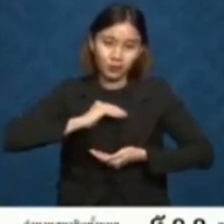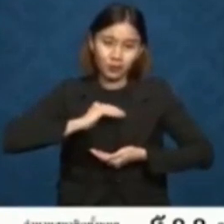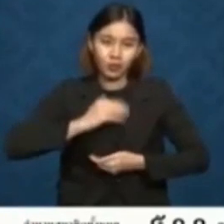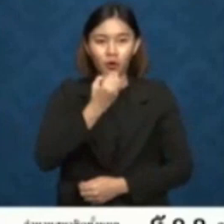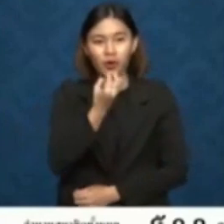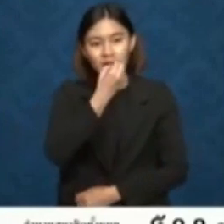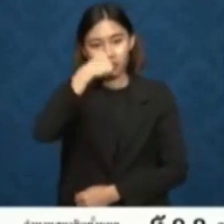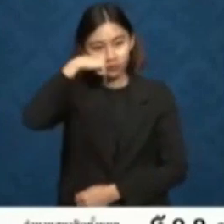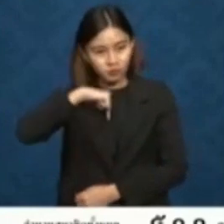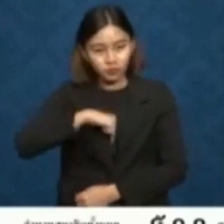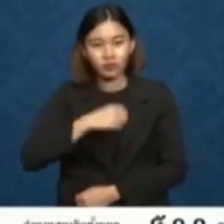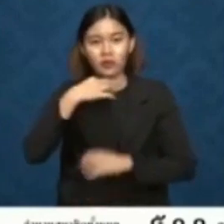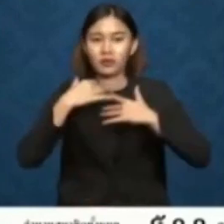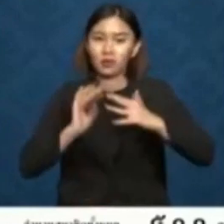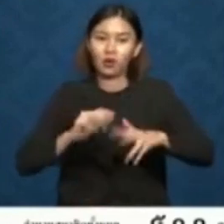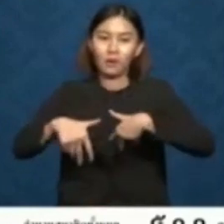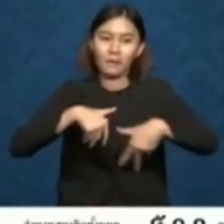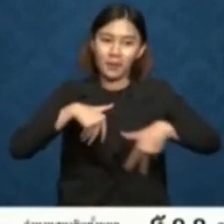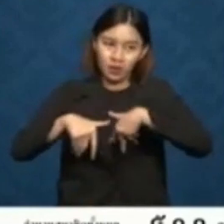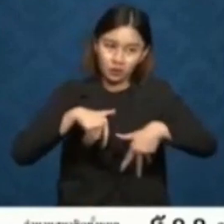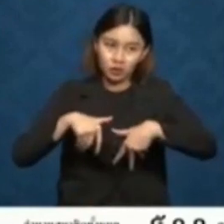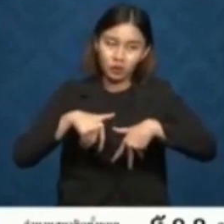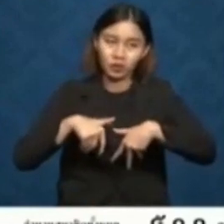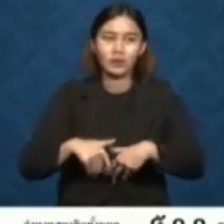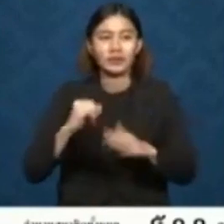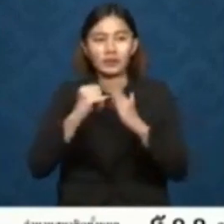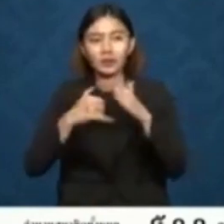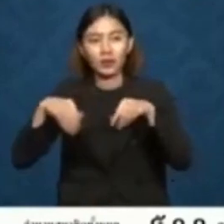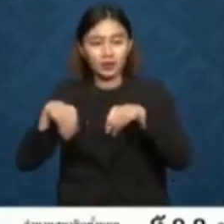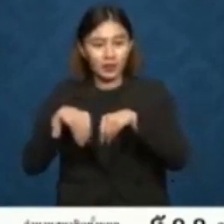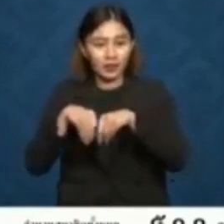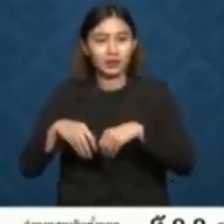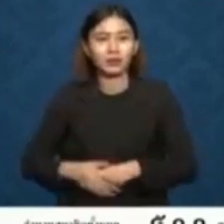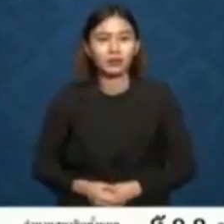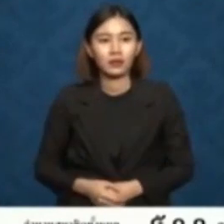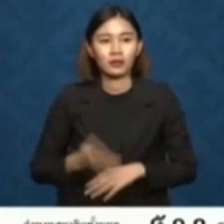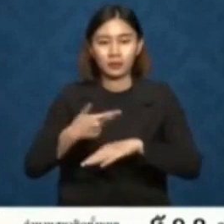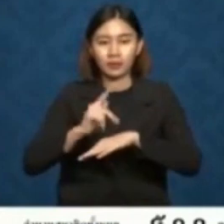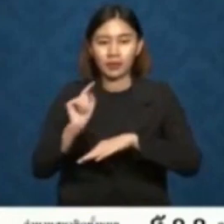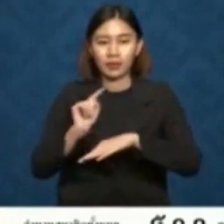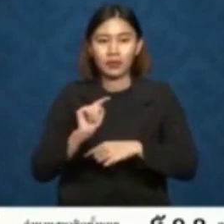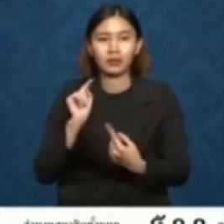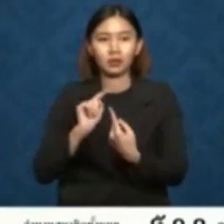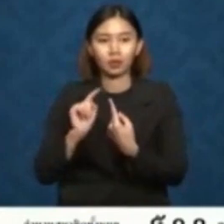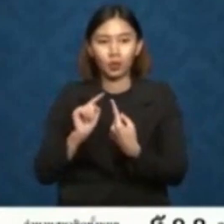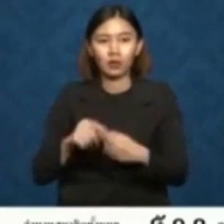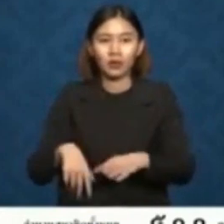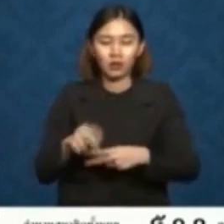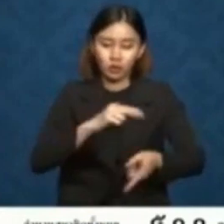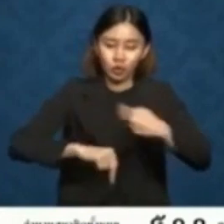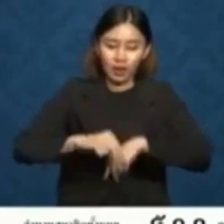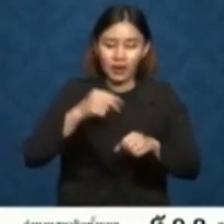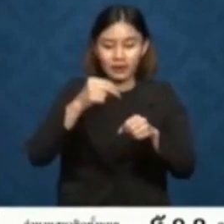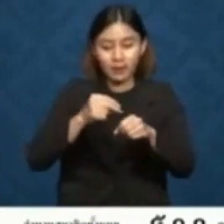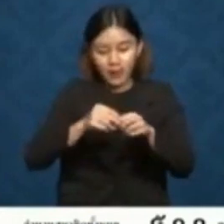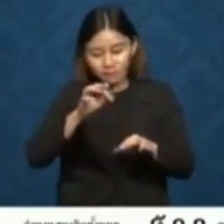สู่ร่างกายจากการบริโภคอาหารทะเลของประชาชนในพื้นที่และพื้นที่ใกล้เคียงครับท่านประธานครับการ